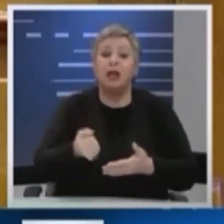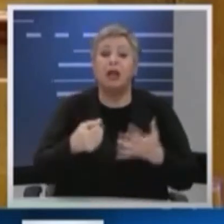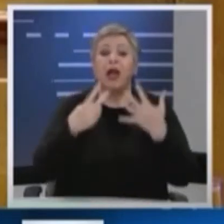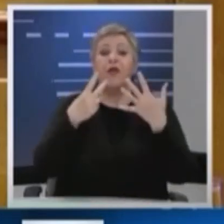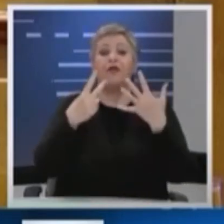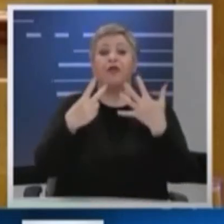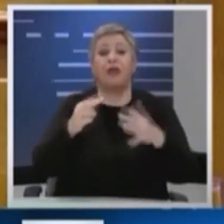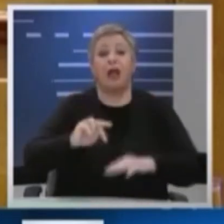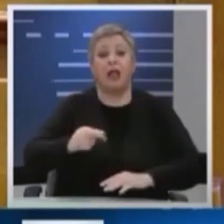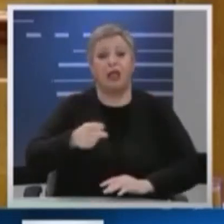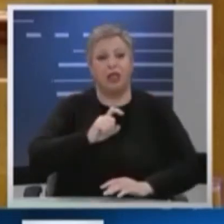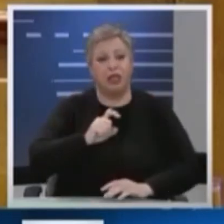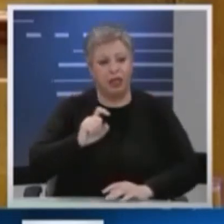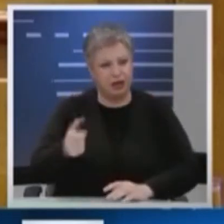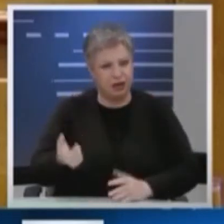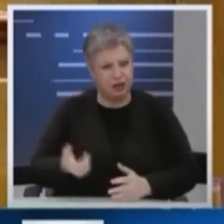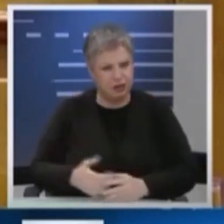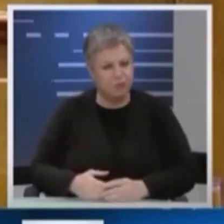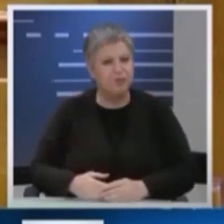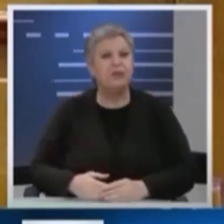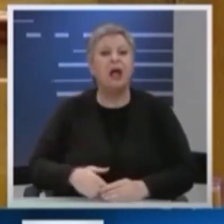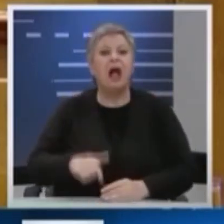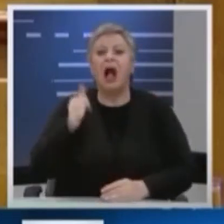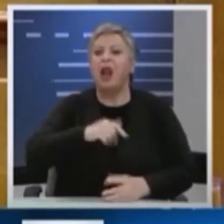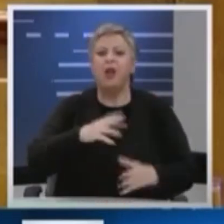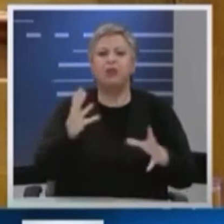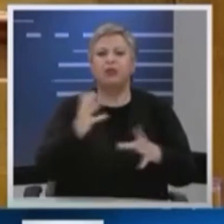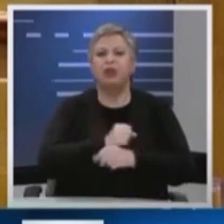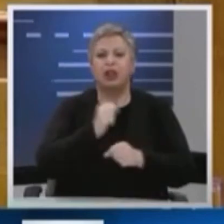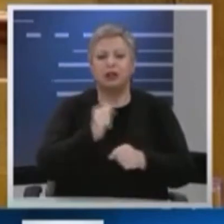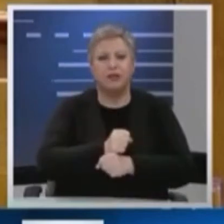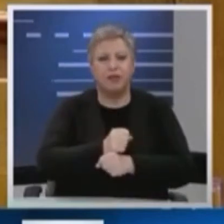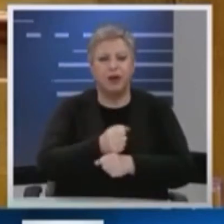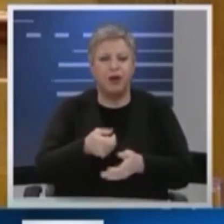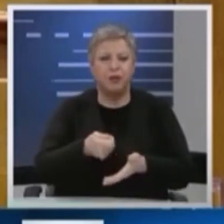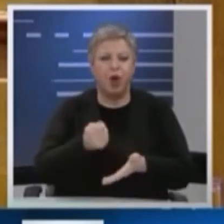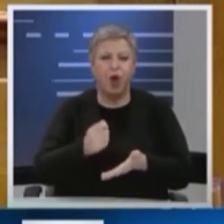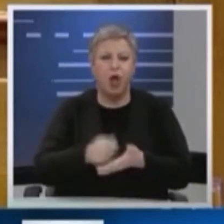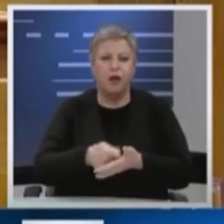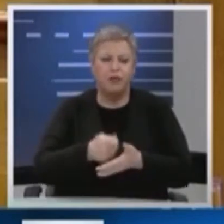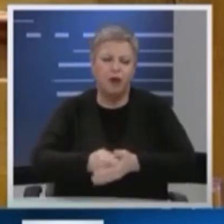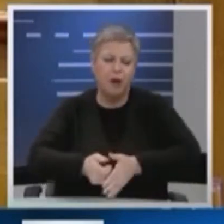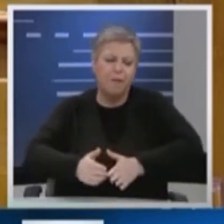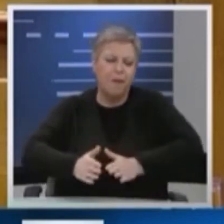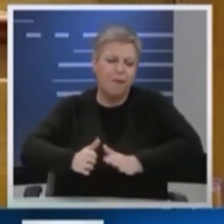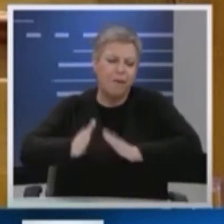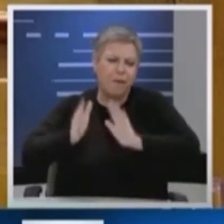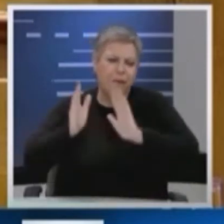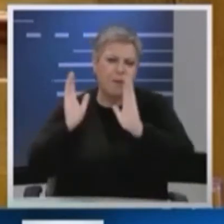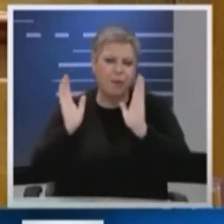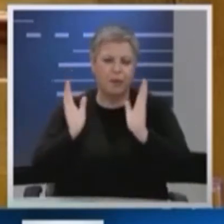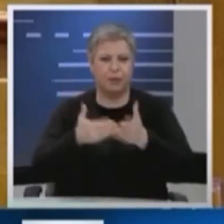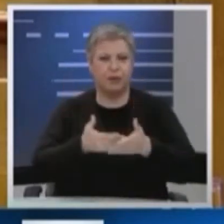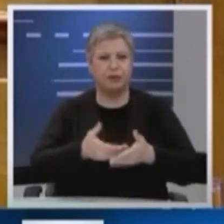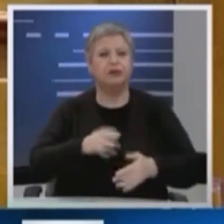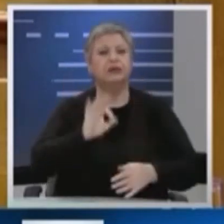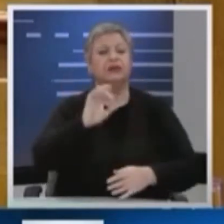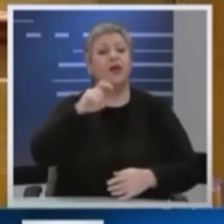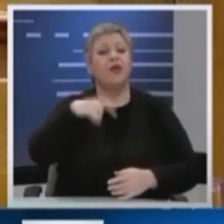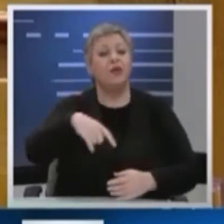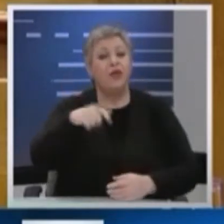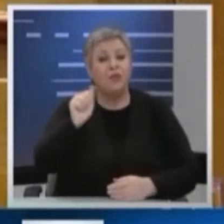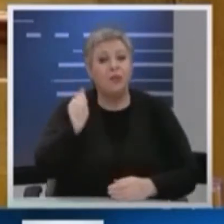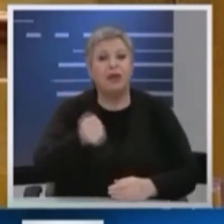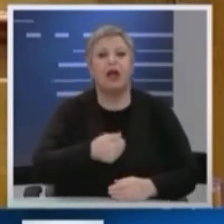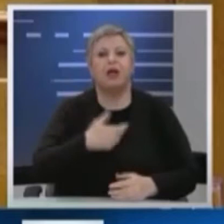διαφορά? Πρώτο με φοροεπιδρομή. Οι φόροι για αγαθά και υπηρεσίες, για ΦΠΑ, για ειδικό φόρο κατανάλωσης,